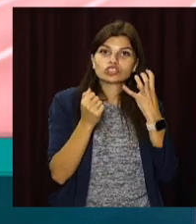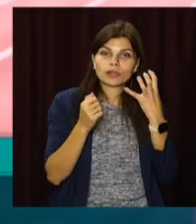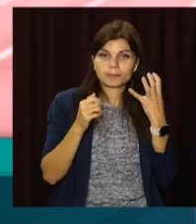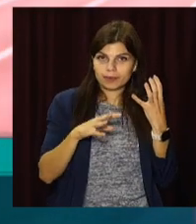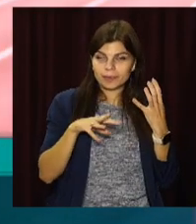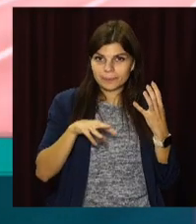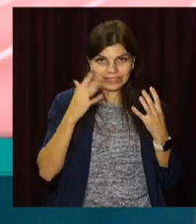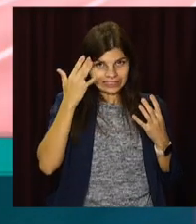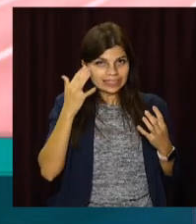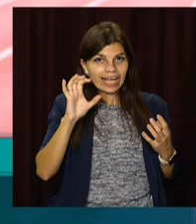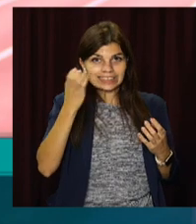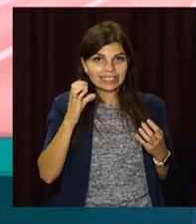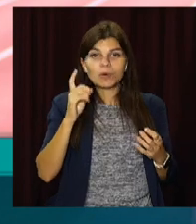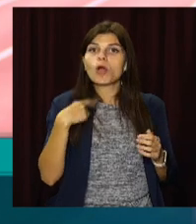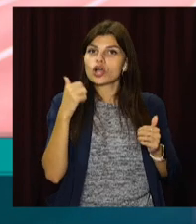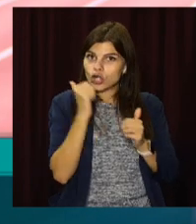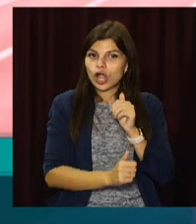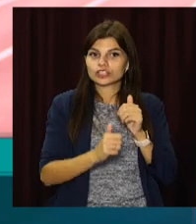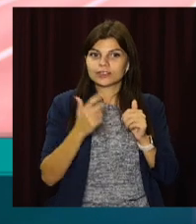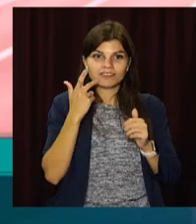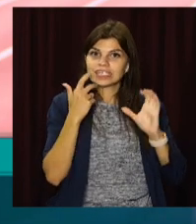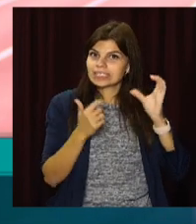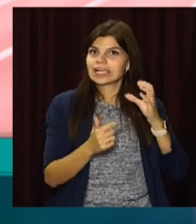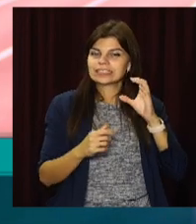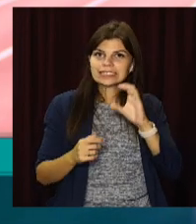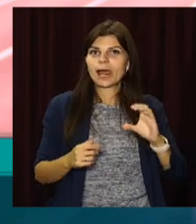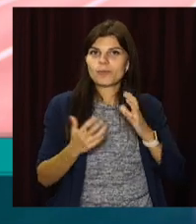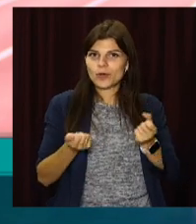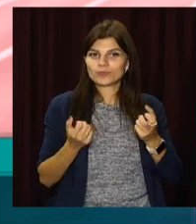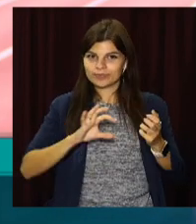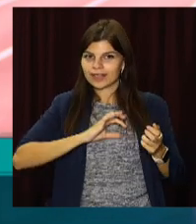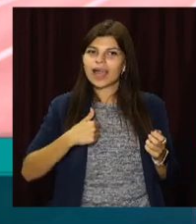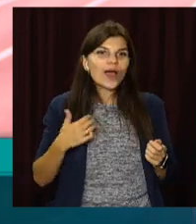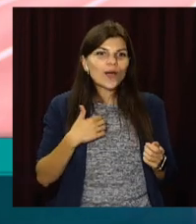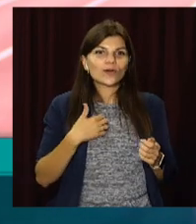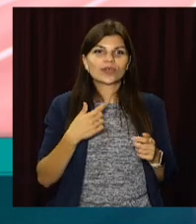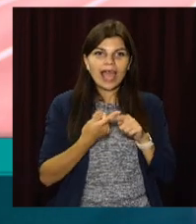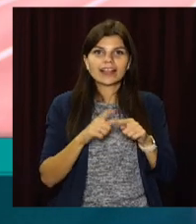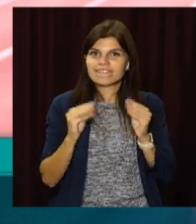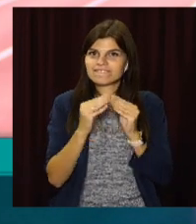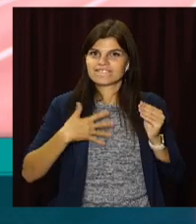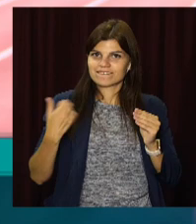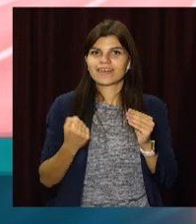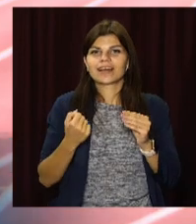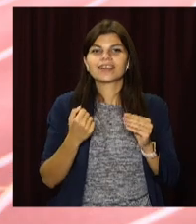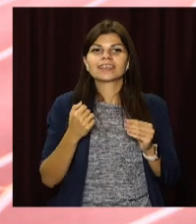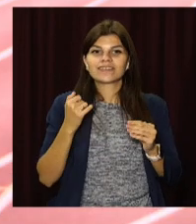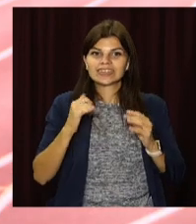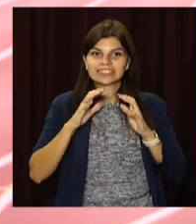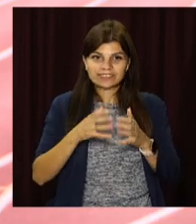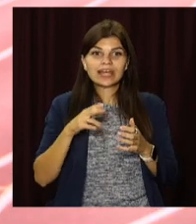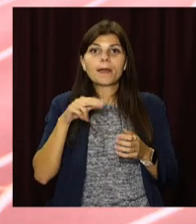мене на кожній Паралімпіаді була саме срібна медаль. І мені так дуже хотілося відстояти цю позицію у світі і